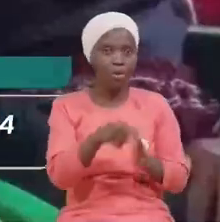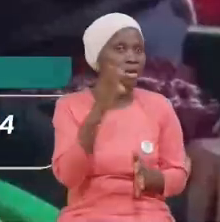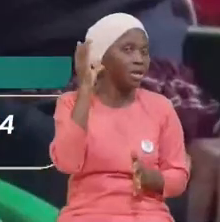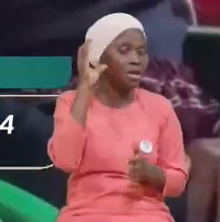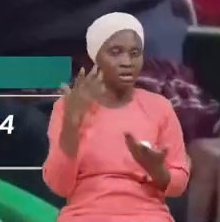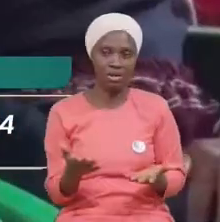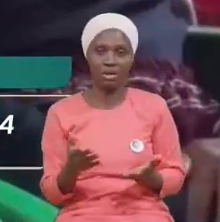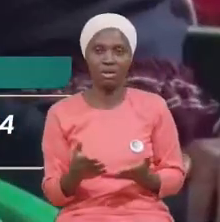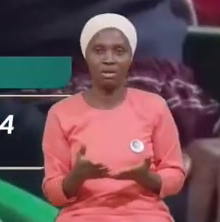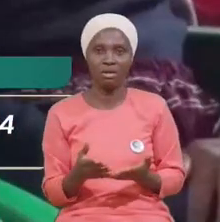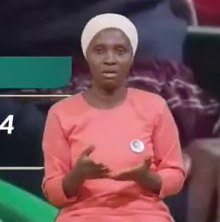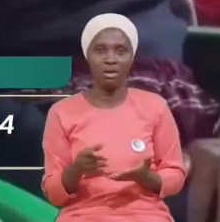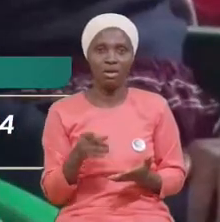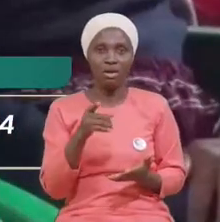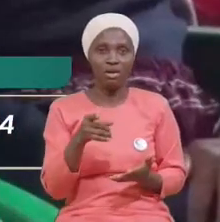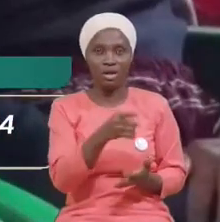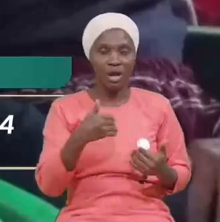Tu vas entendre plus que...